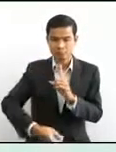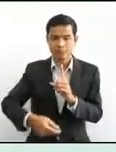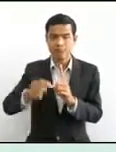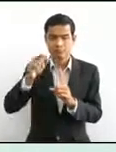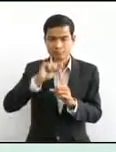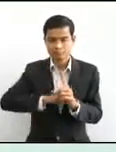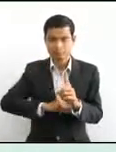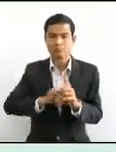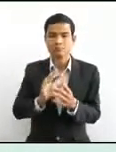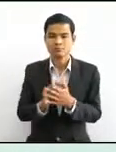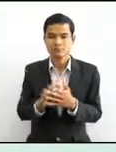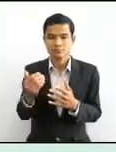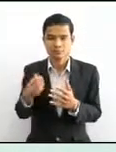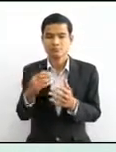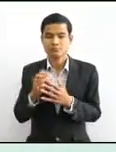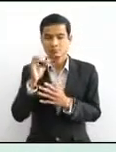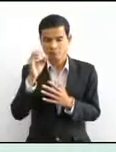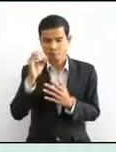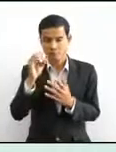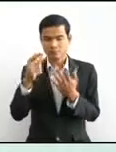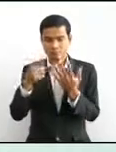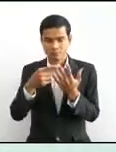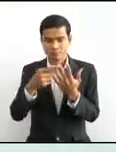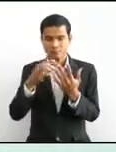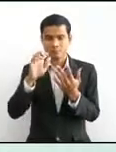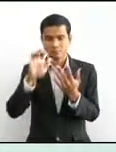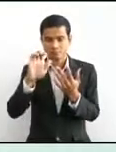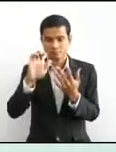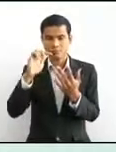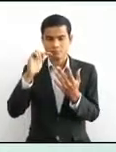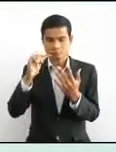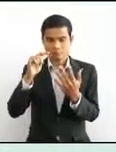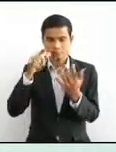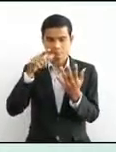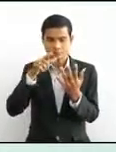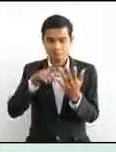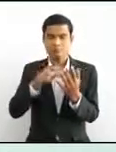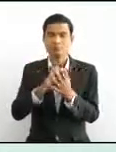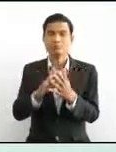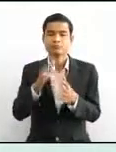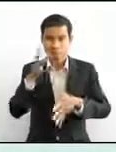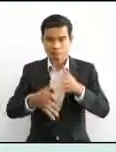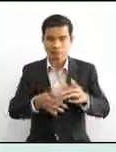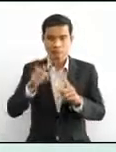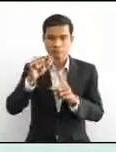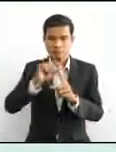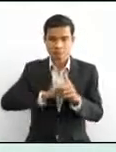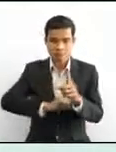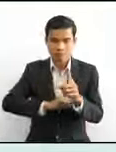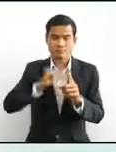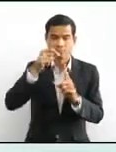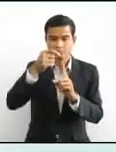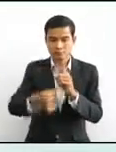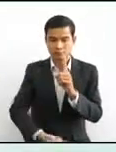cho nâng ngớ chong bần tọ muối chẳng lúng chẳng cha